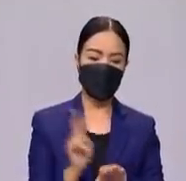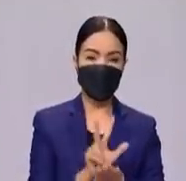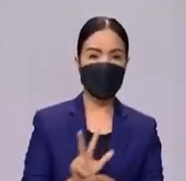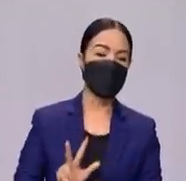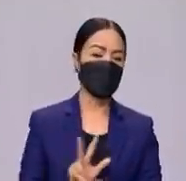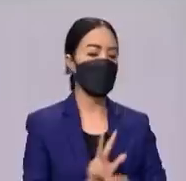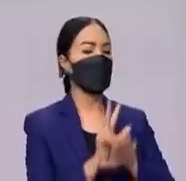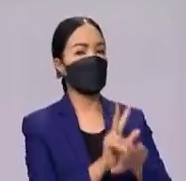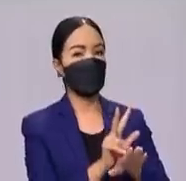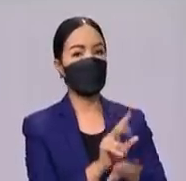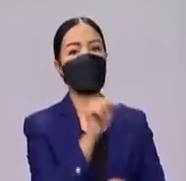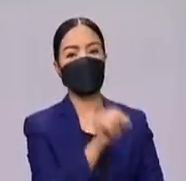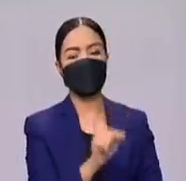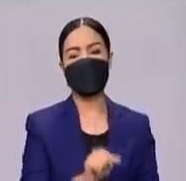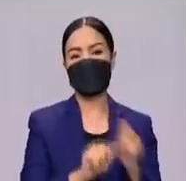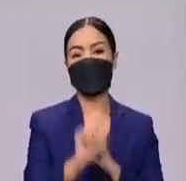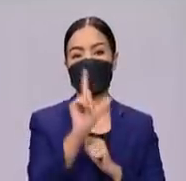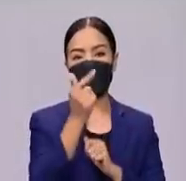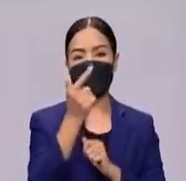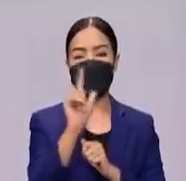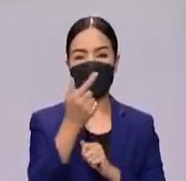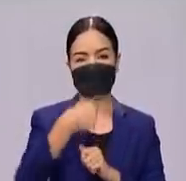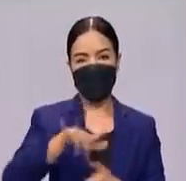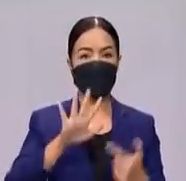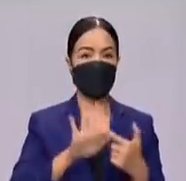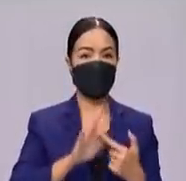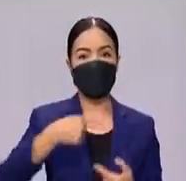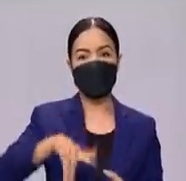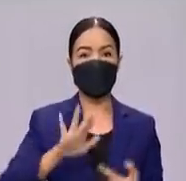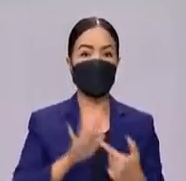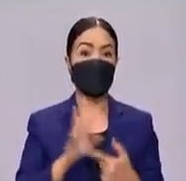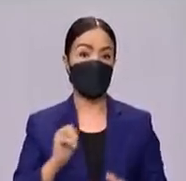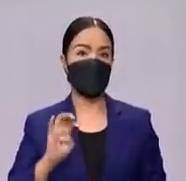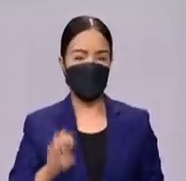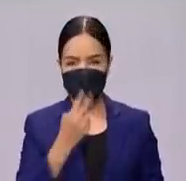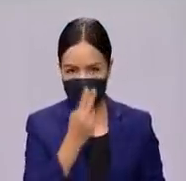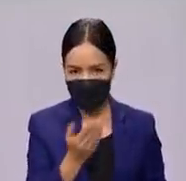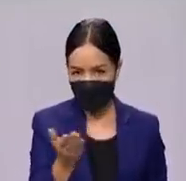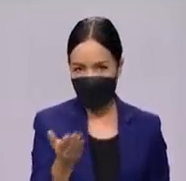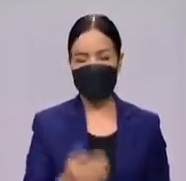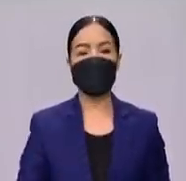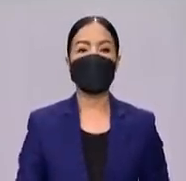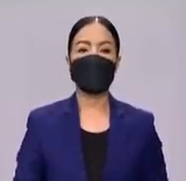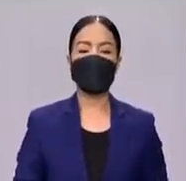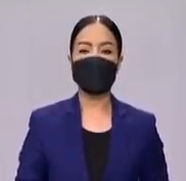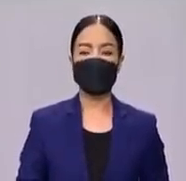บคุมไว้ที่เรือนจำอำเภอทองผาภูมิค่ะเราจะไปดูภาพขณะที่รถเรือนจำควบคุมตัวออกไปกันค่ะ